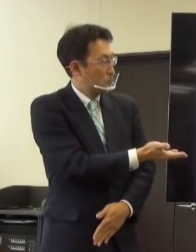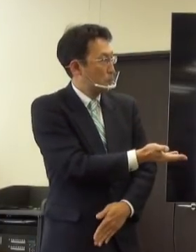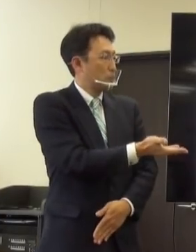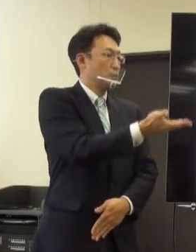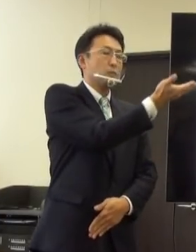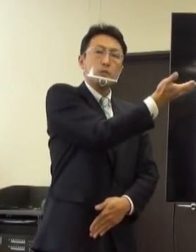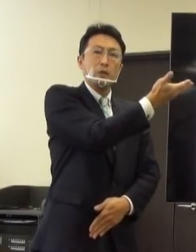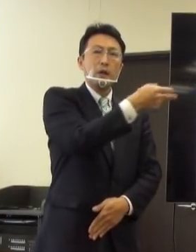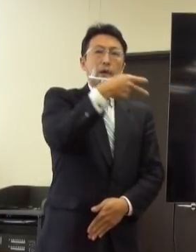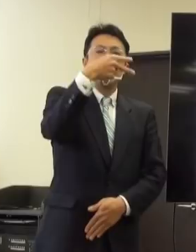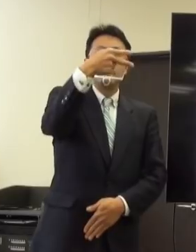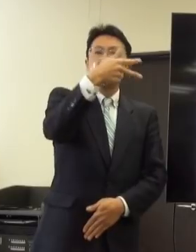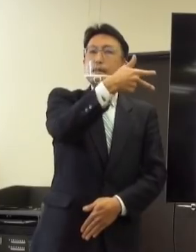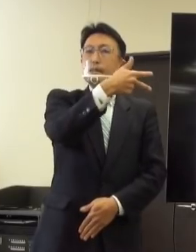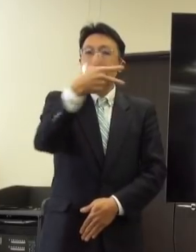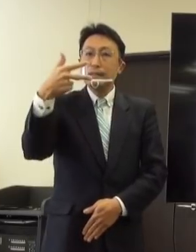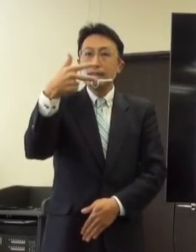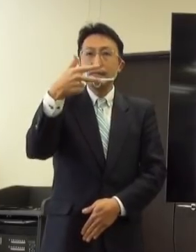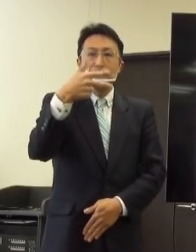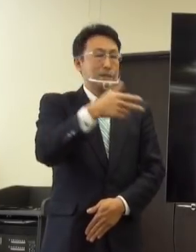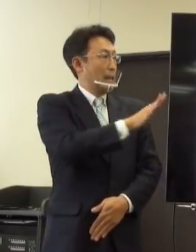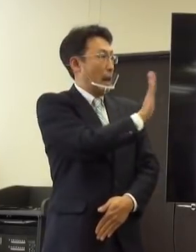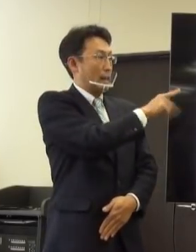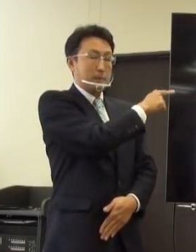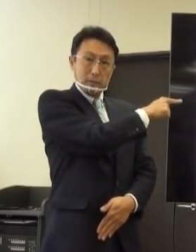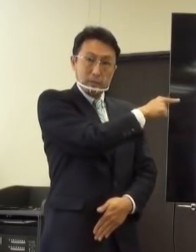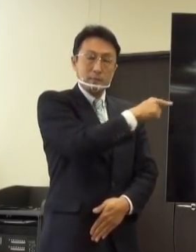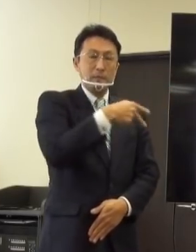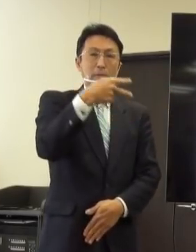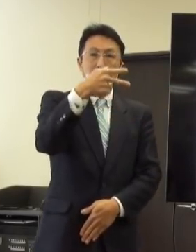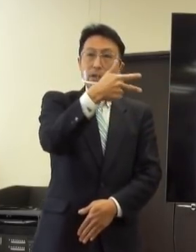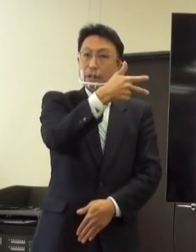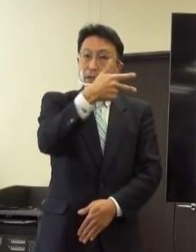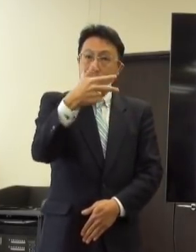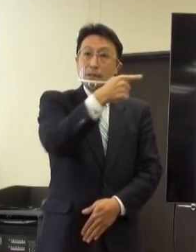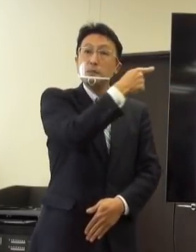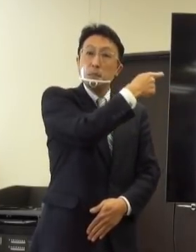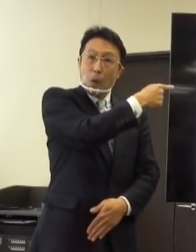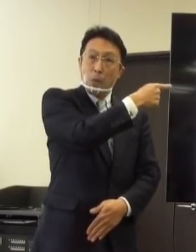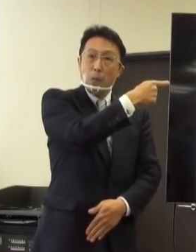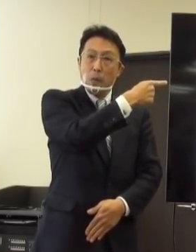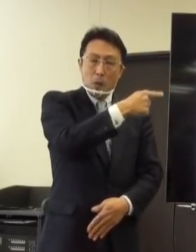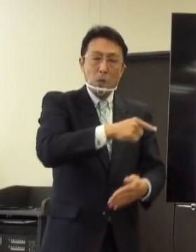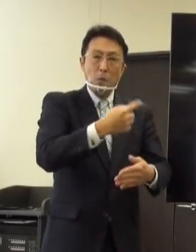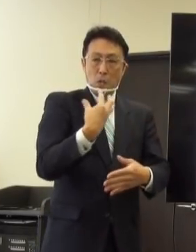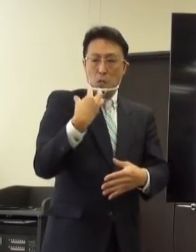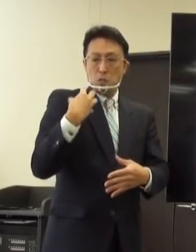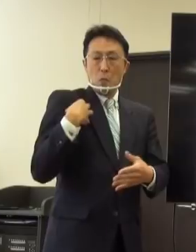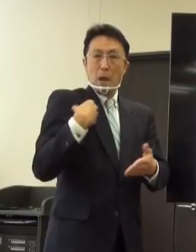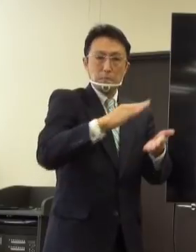関というので対応しております。そしてこの二次救急も、まあ、輪番制ということで、やはりお医